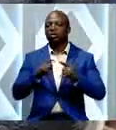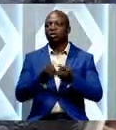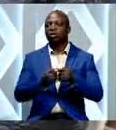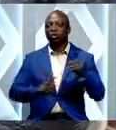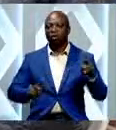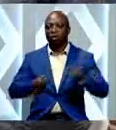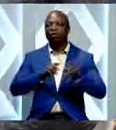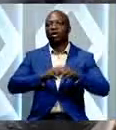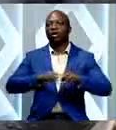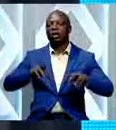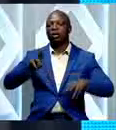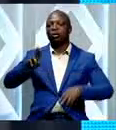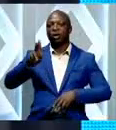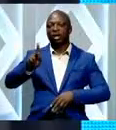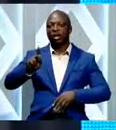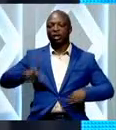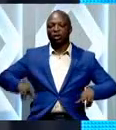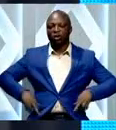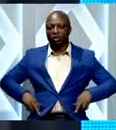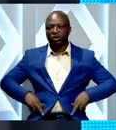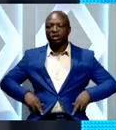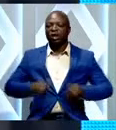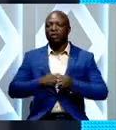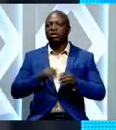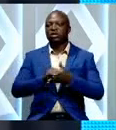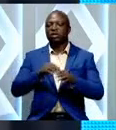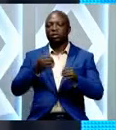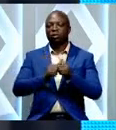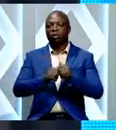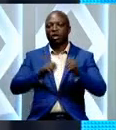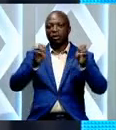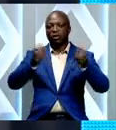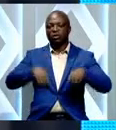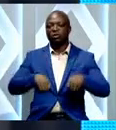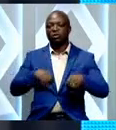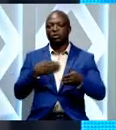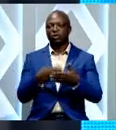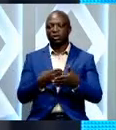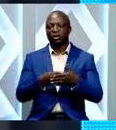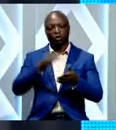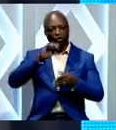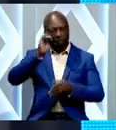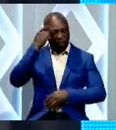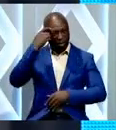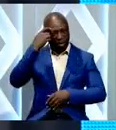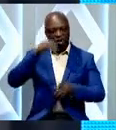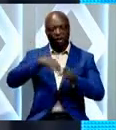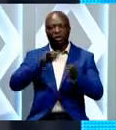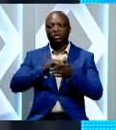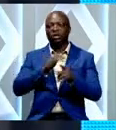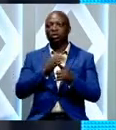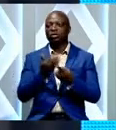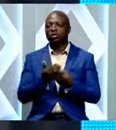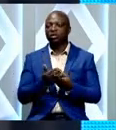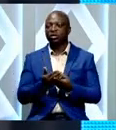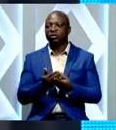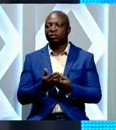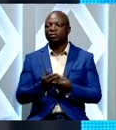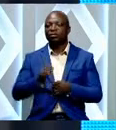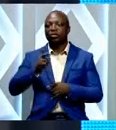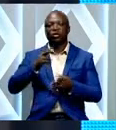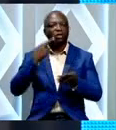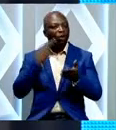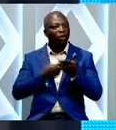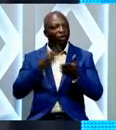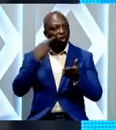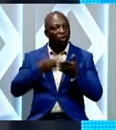pèse lourdement sur les capacités budgétaires de nos gouvernements. Dans ces conditions, ma deuxième remarque sera